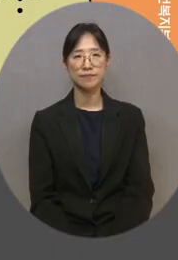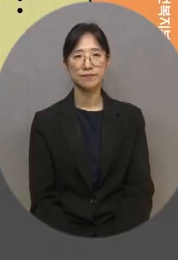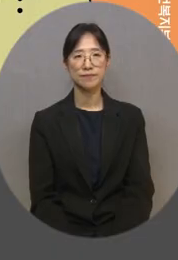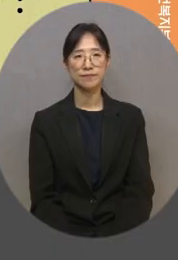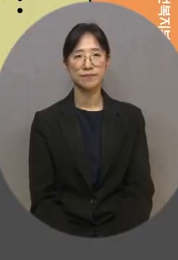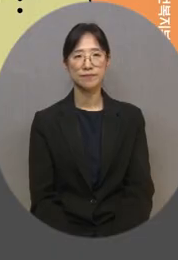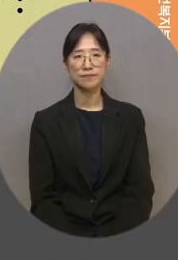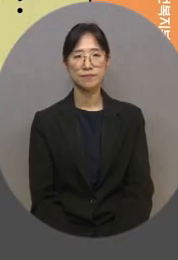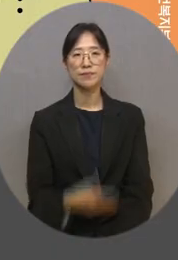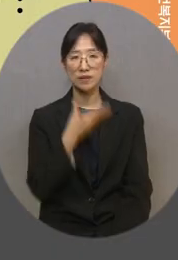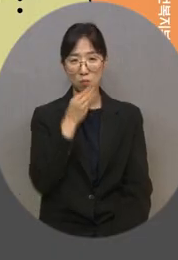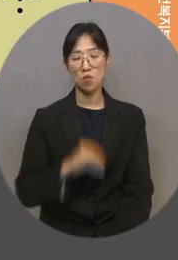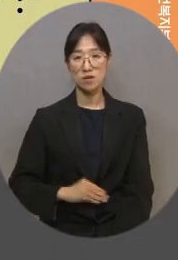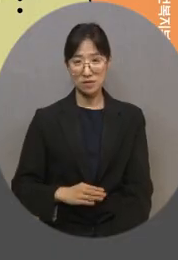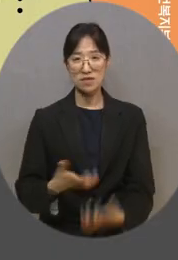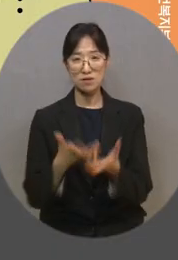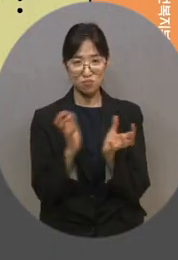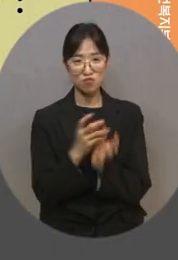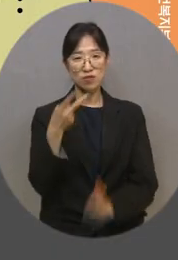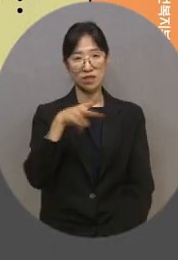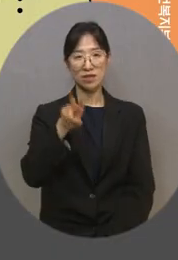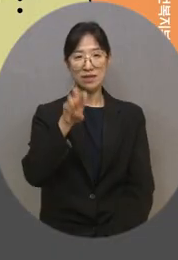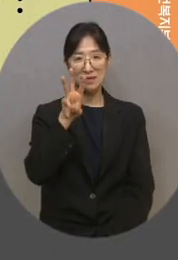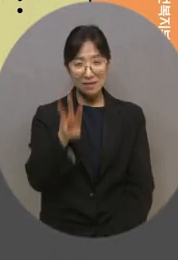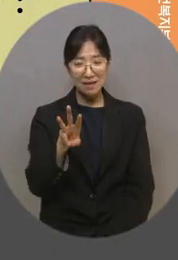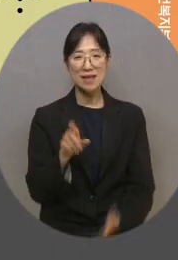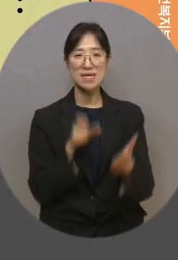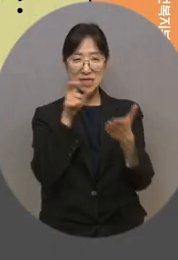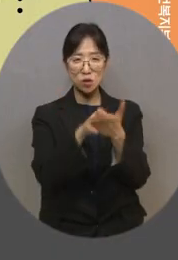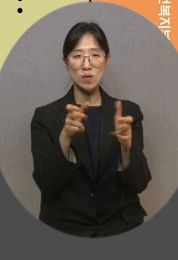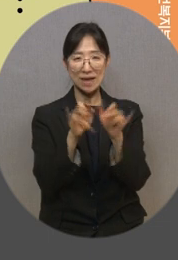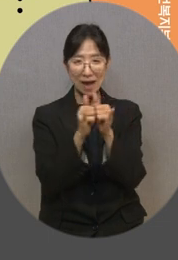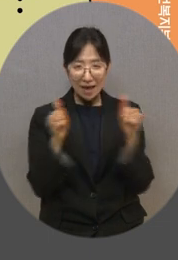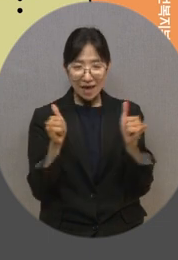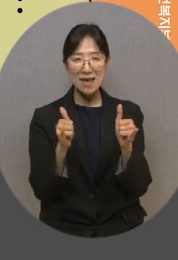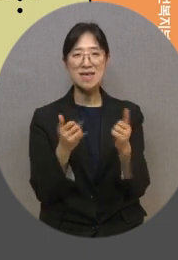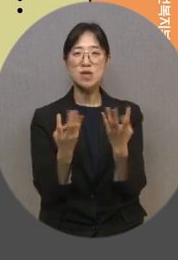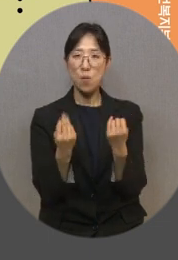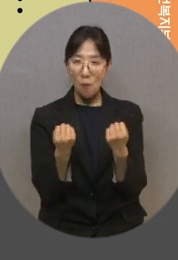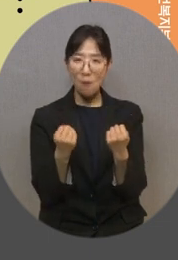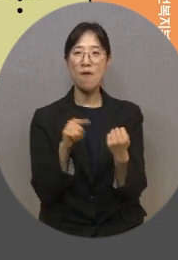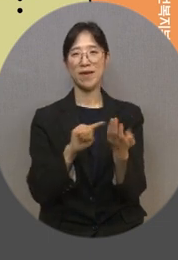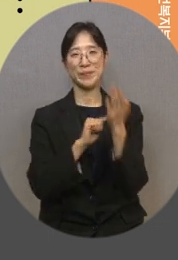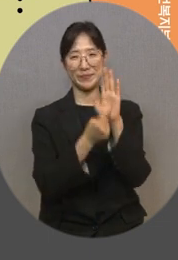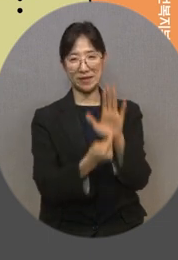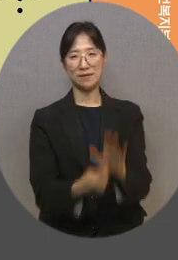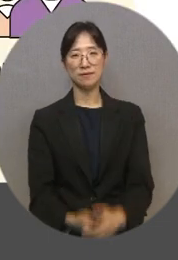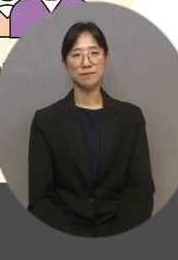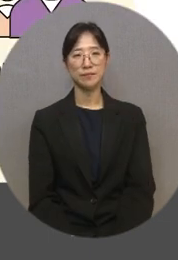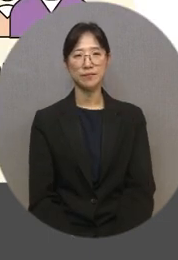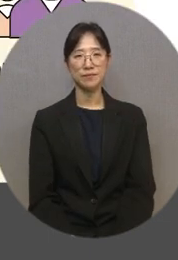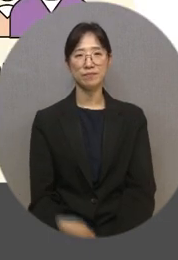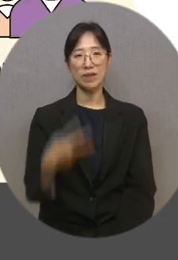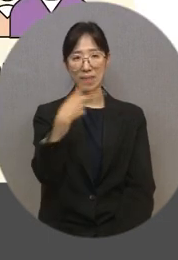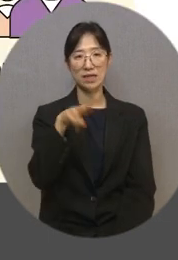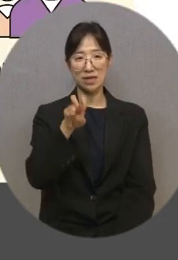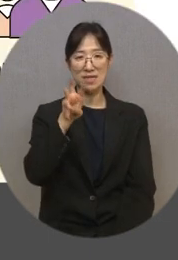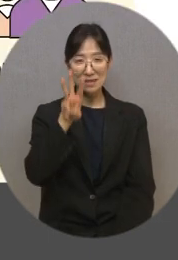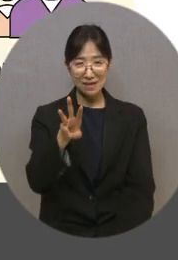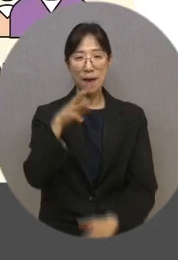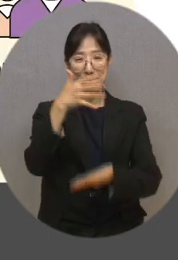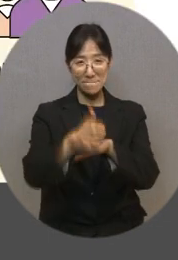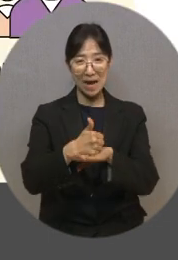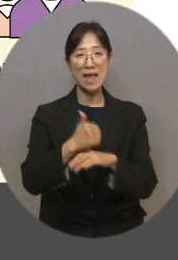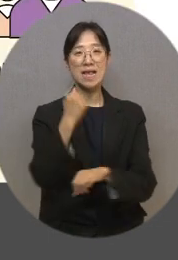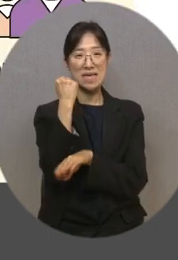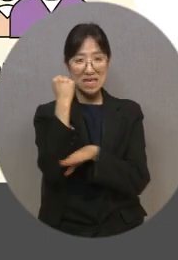전합니다 보건복지부가 2023년도 등록 장애인 현황 통계를 발표했습니다 2023년 말